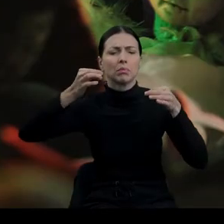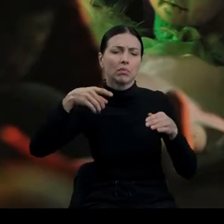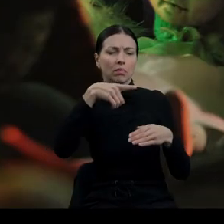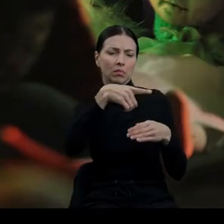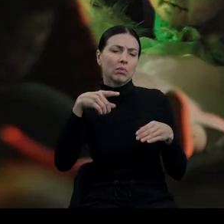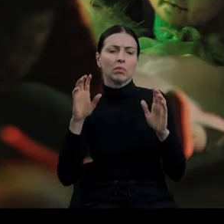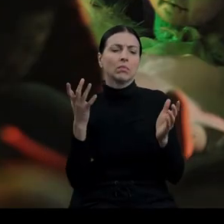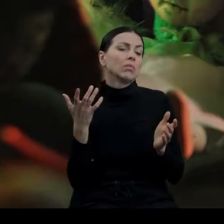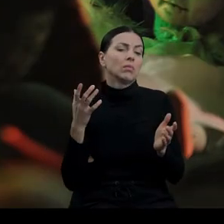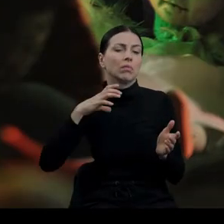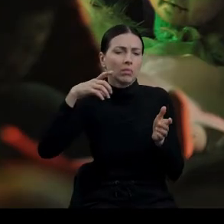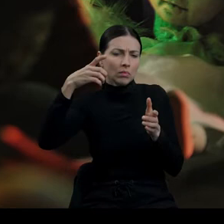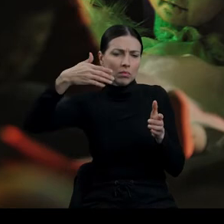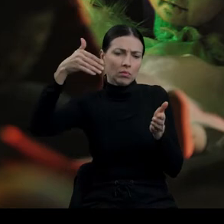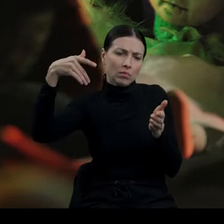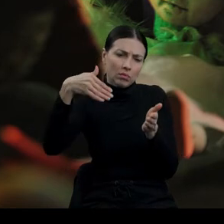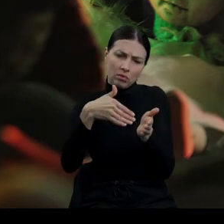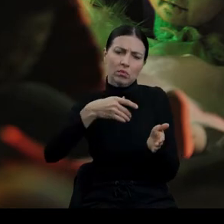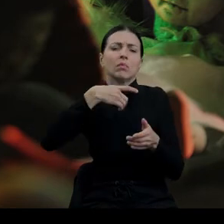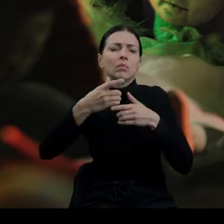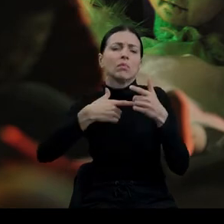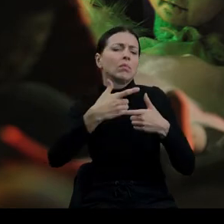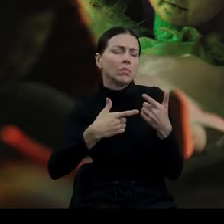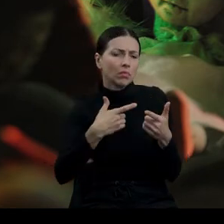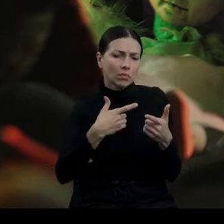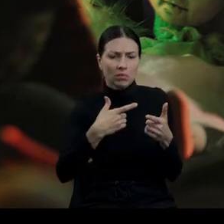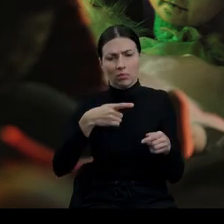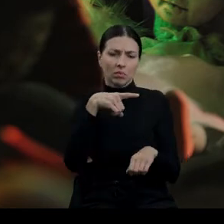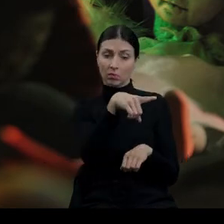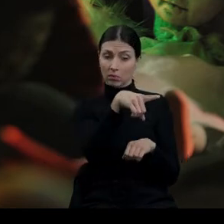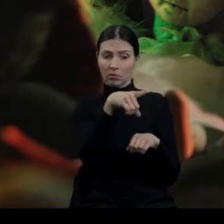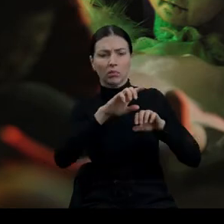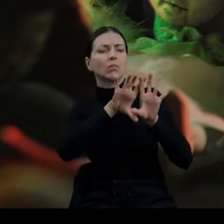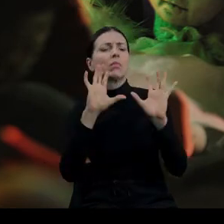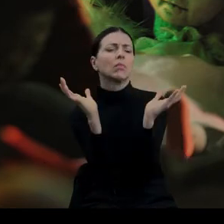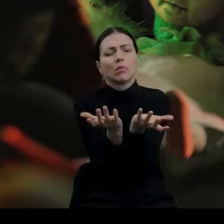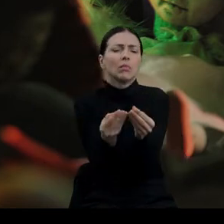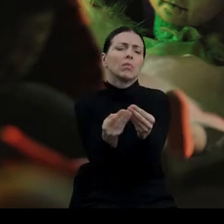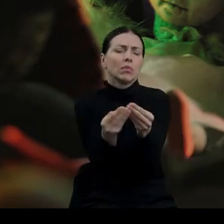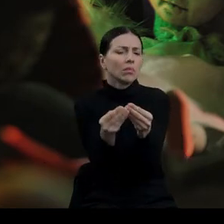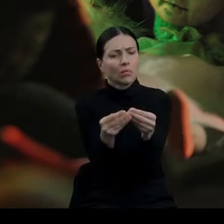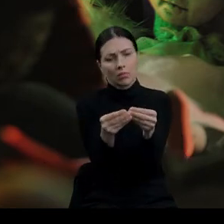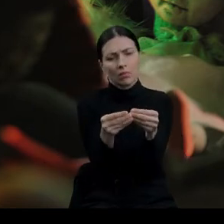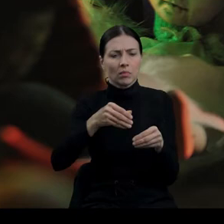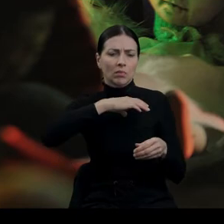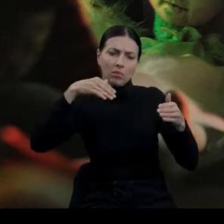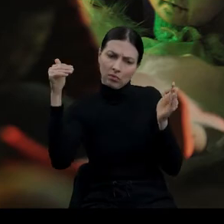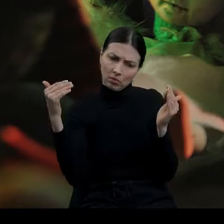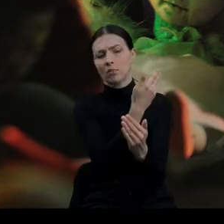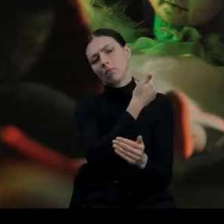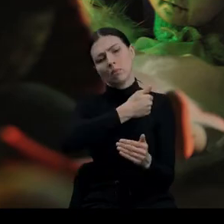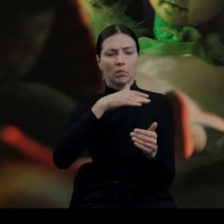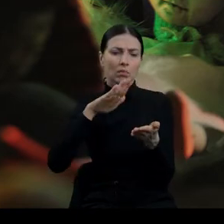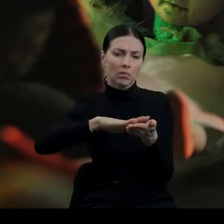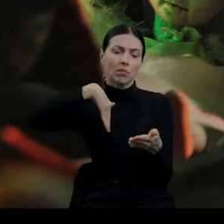początku było się nad czym zastanawiać, było się czym zajmować, bo to wszystko było przecież nowe. Ja nie miałem